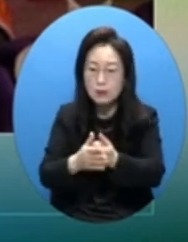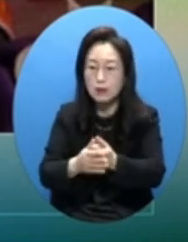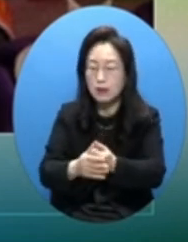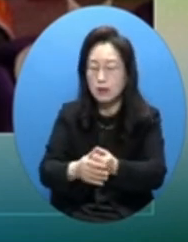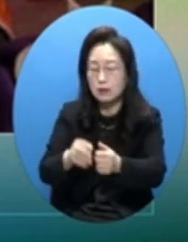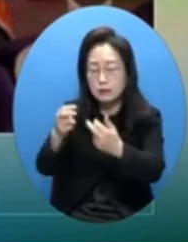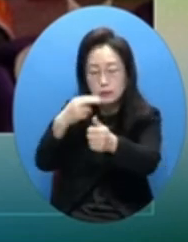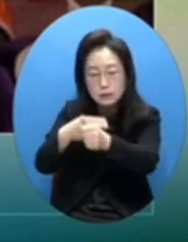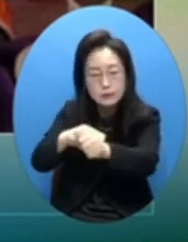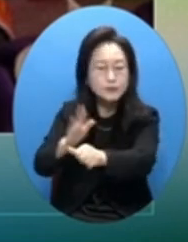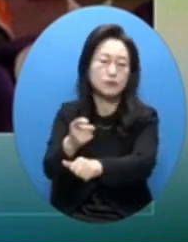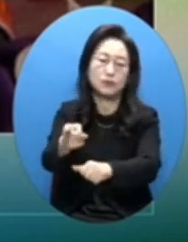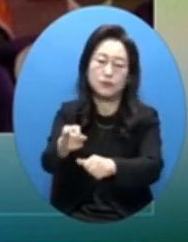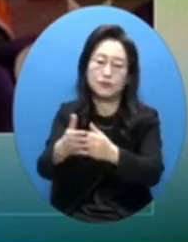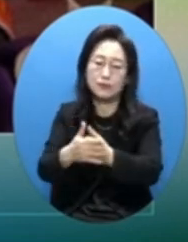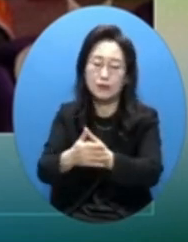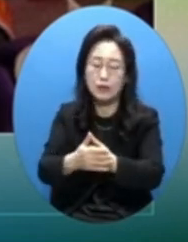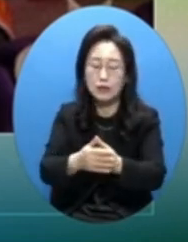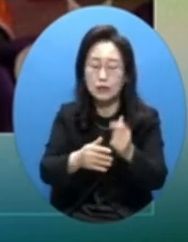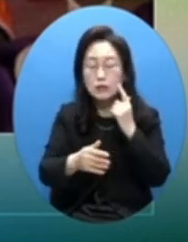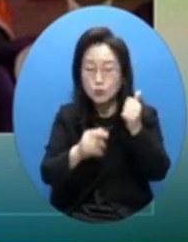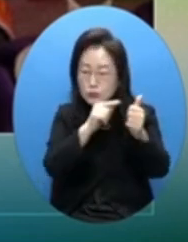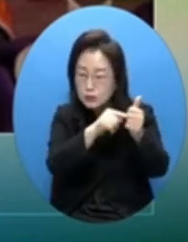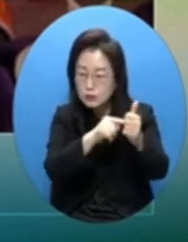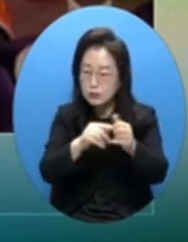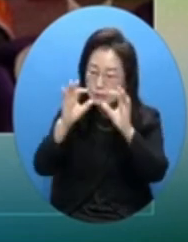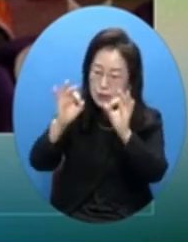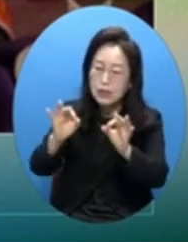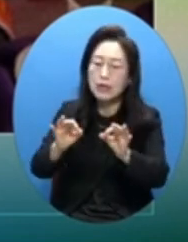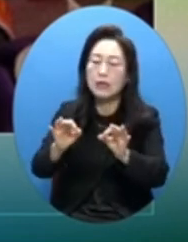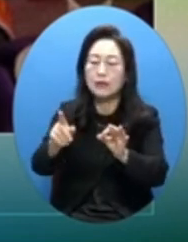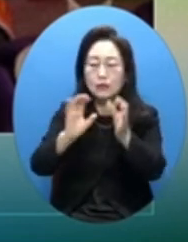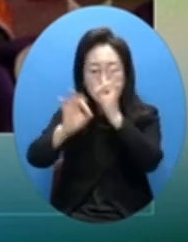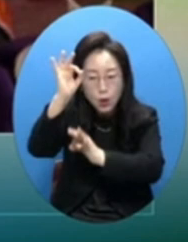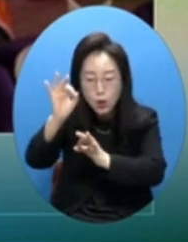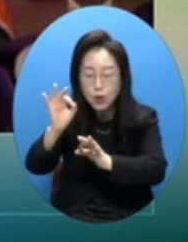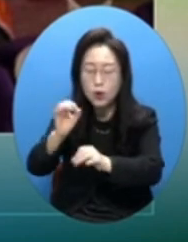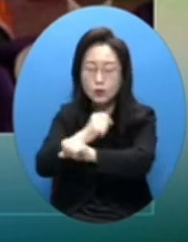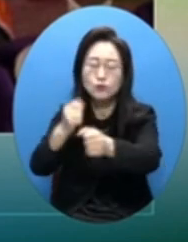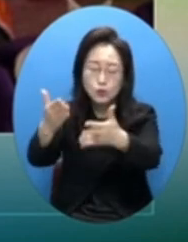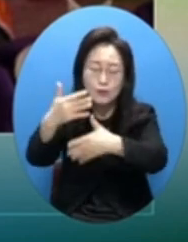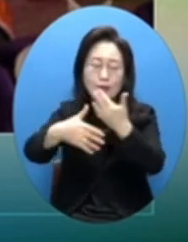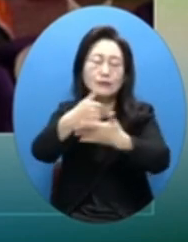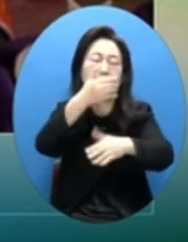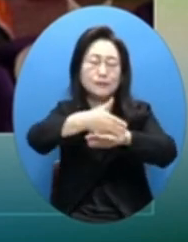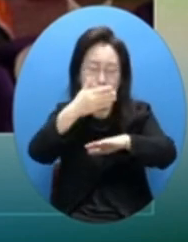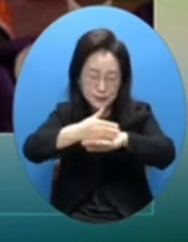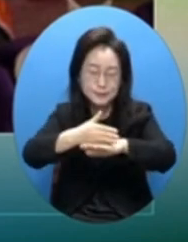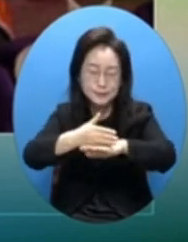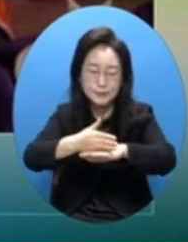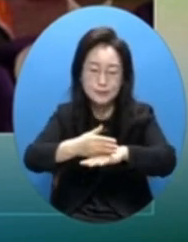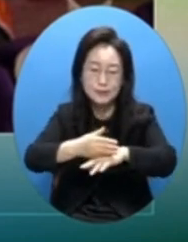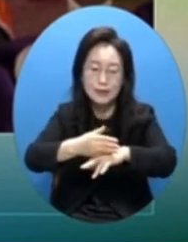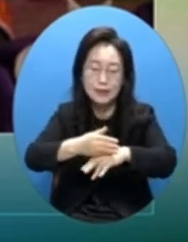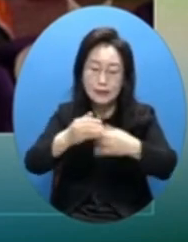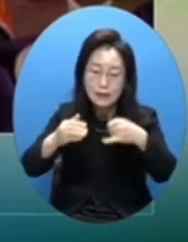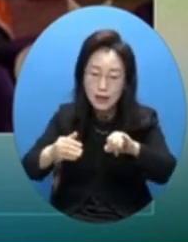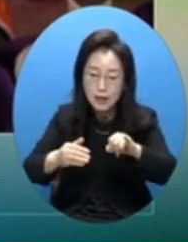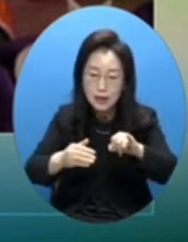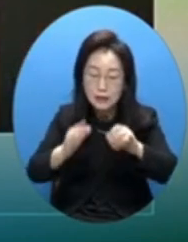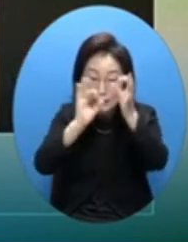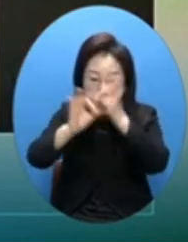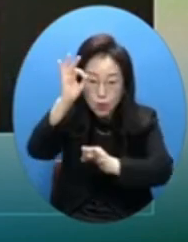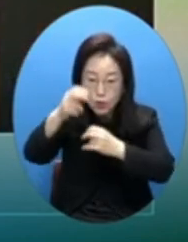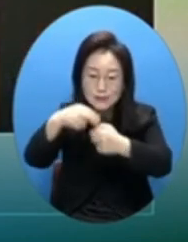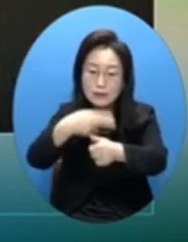눈물로 기도하며 그 의료진의 사고를 용서하고 하나님 앞에 감사하기로 했습니다. 딸의 의료사고 당시